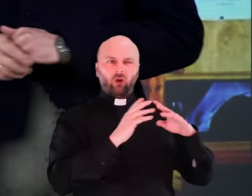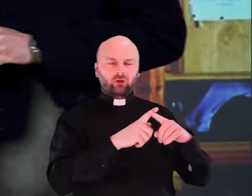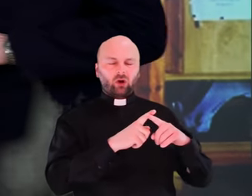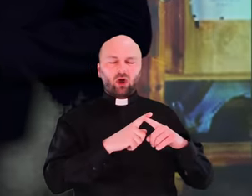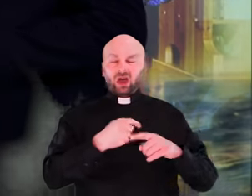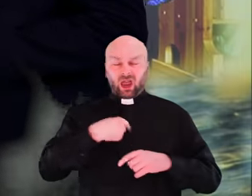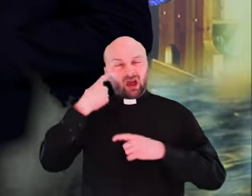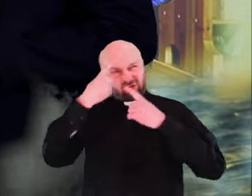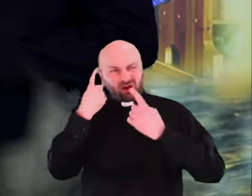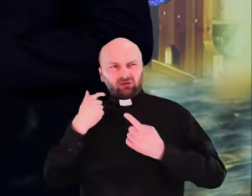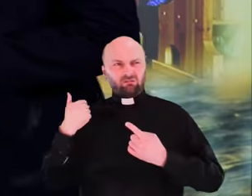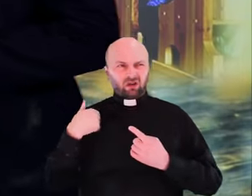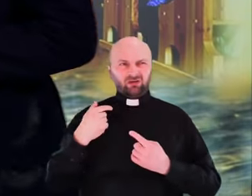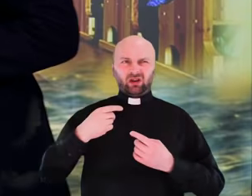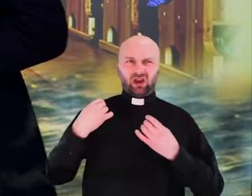no.